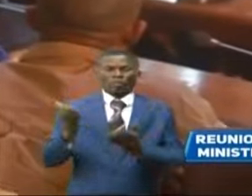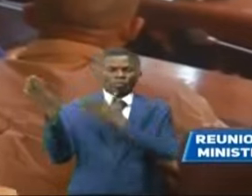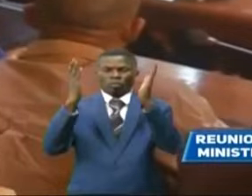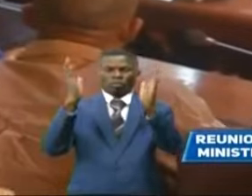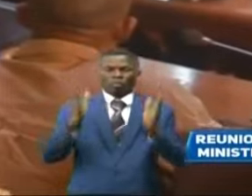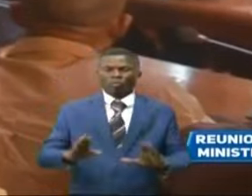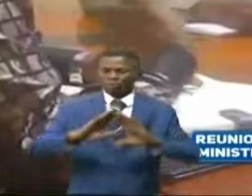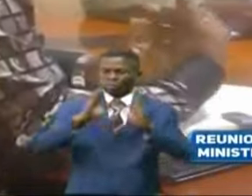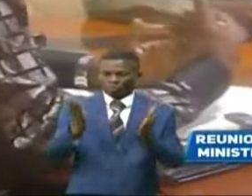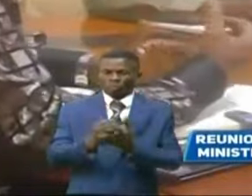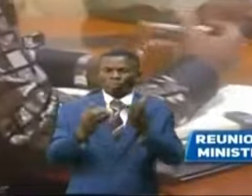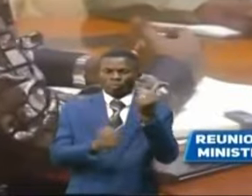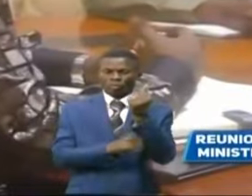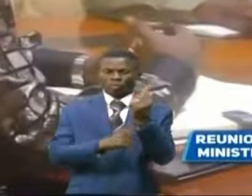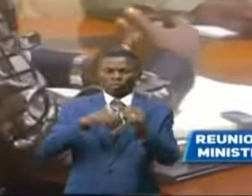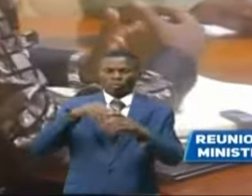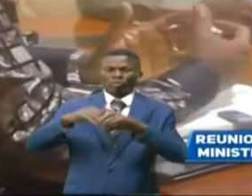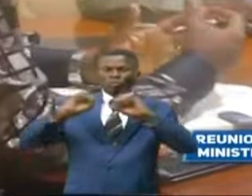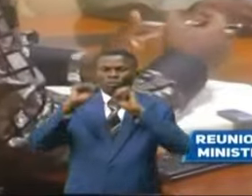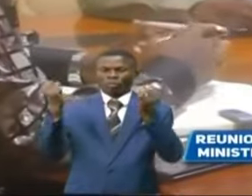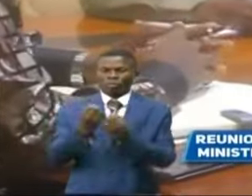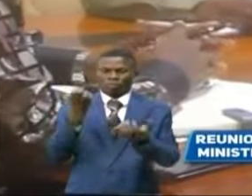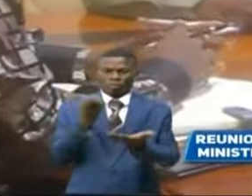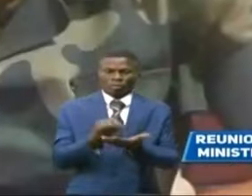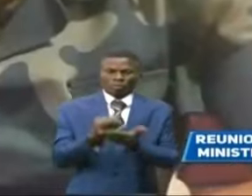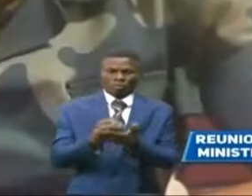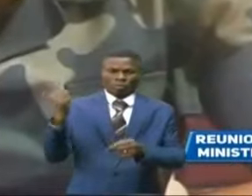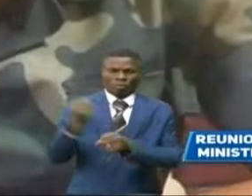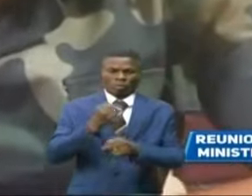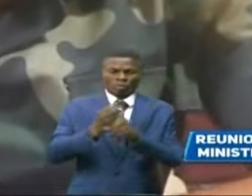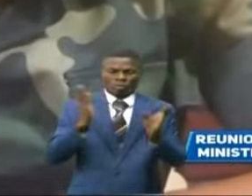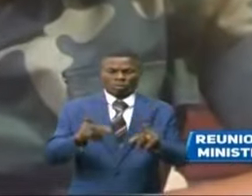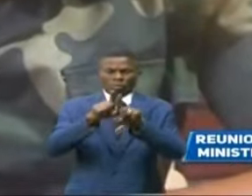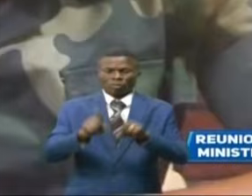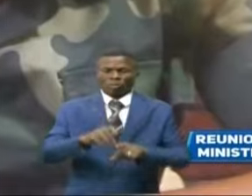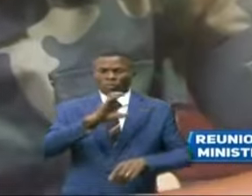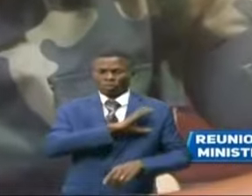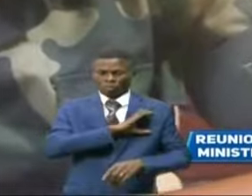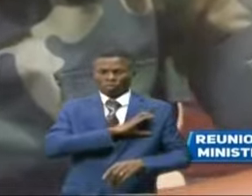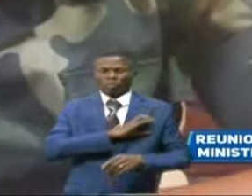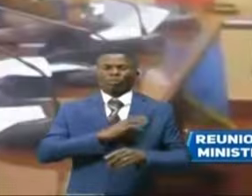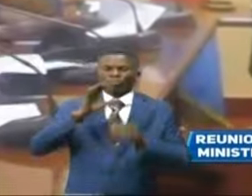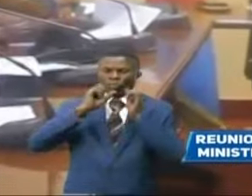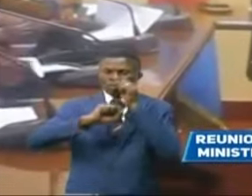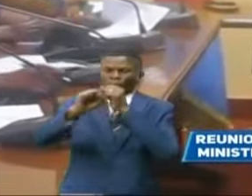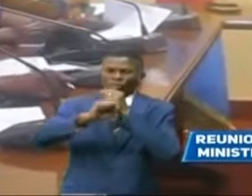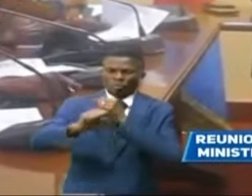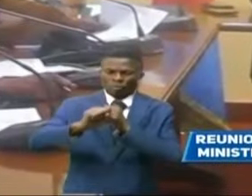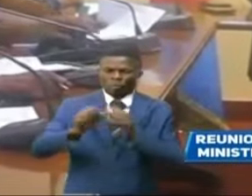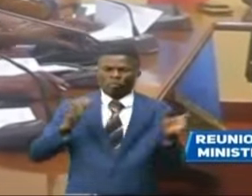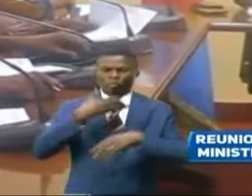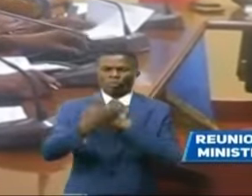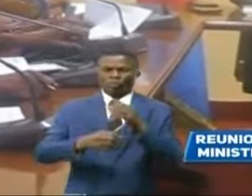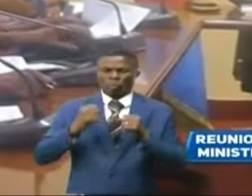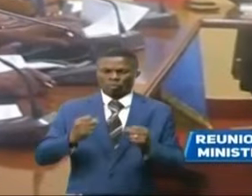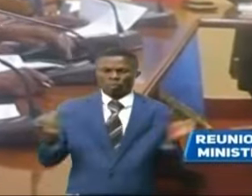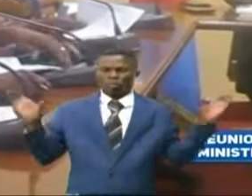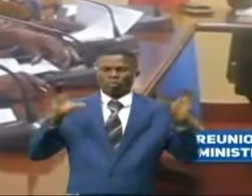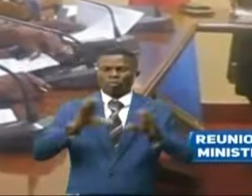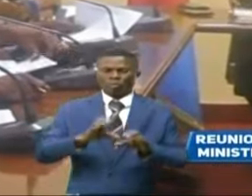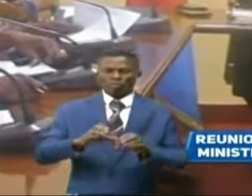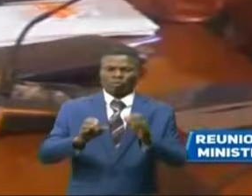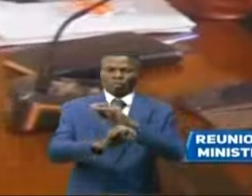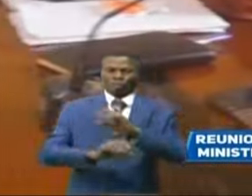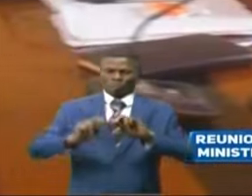autres, toutes ces couches sociales, économiques, professionnelles et policières ont été sensibilisées sur la mobilisation totale de leur